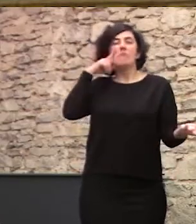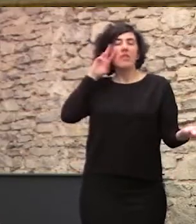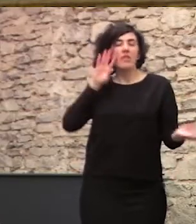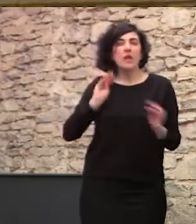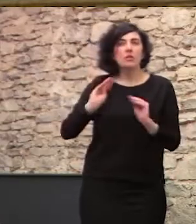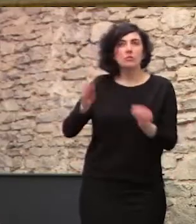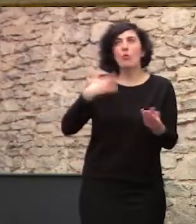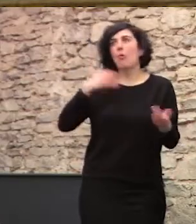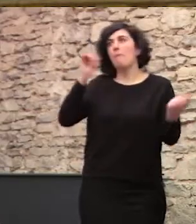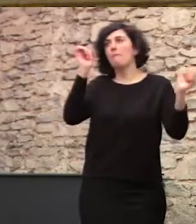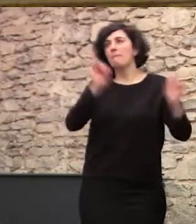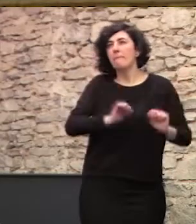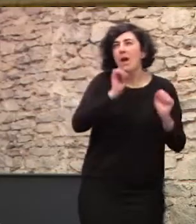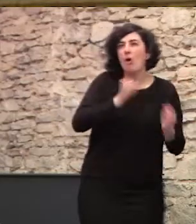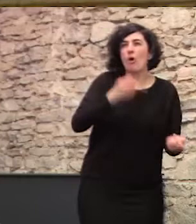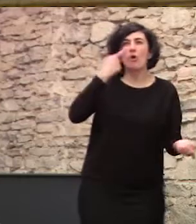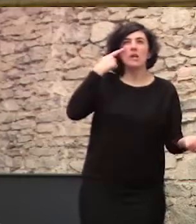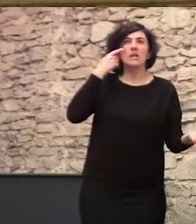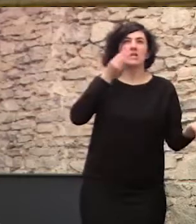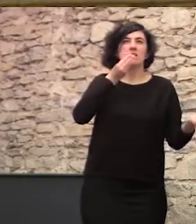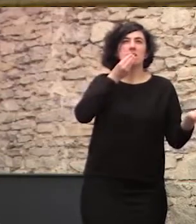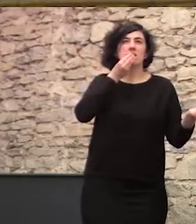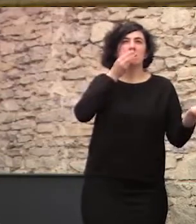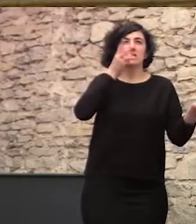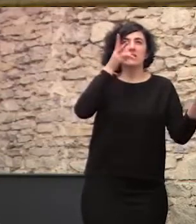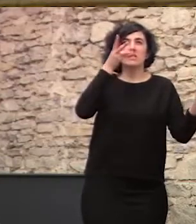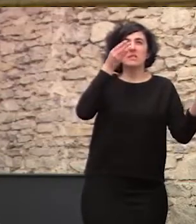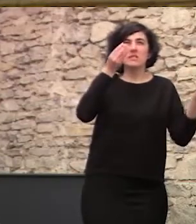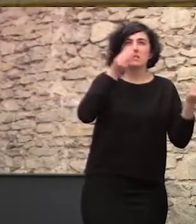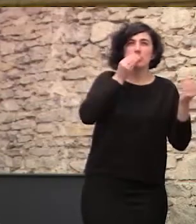jende adinduagoarena edo eta bueno baita ere